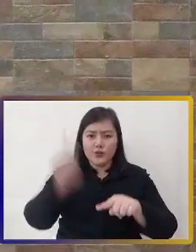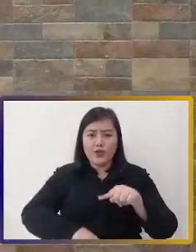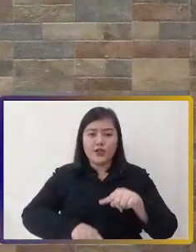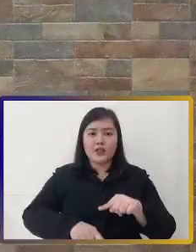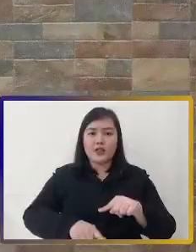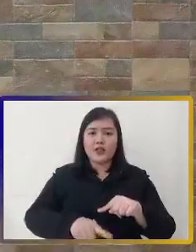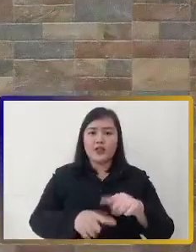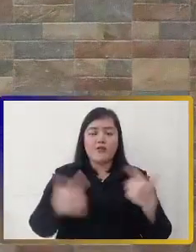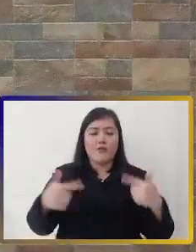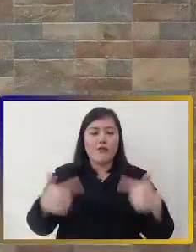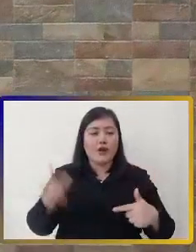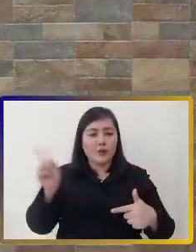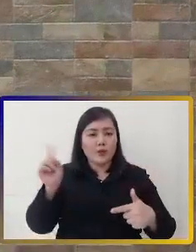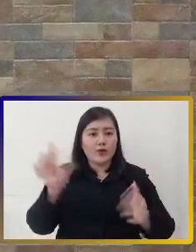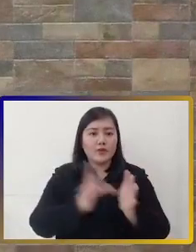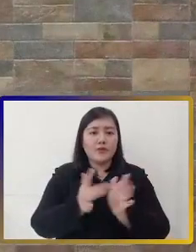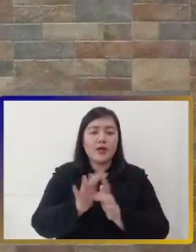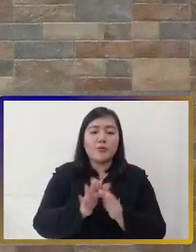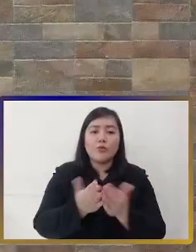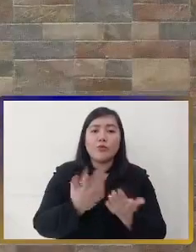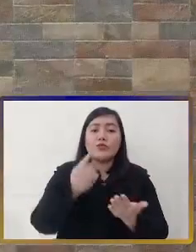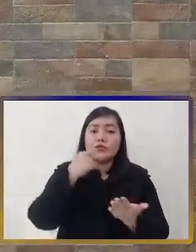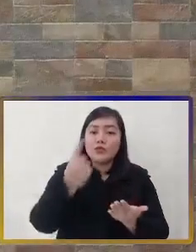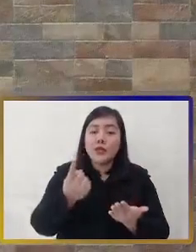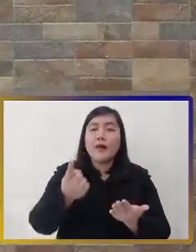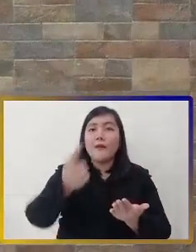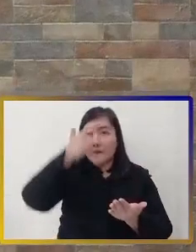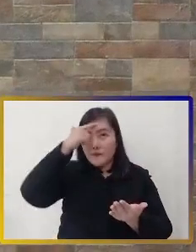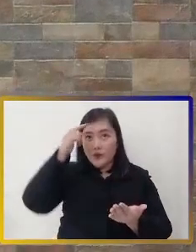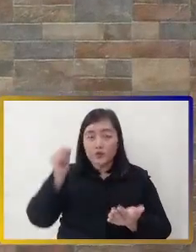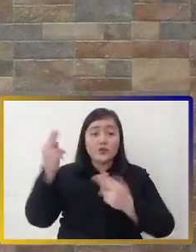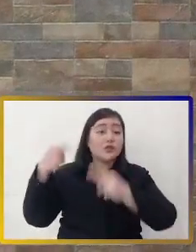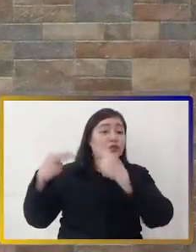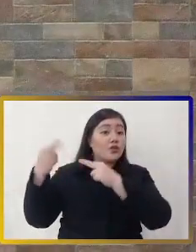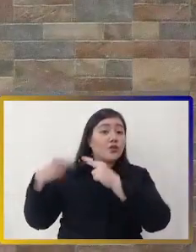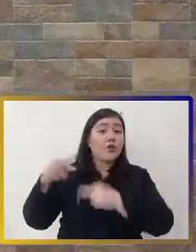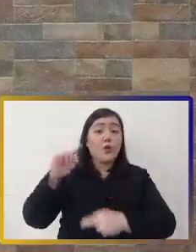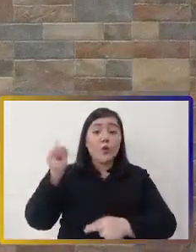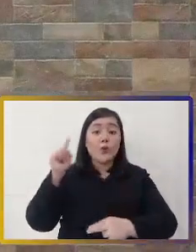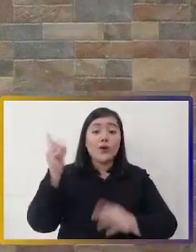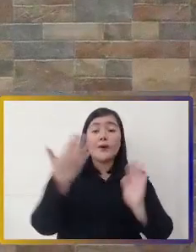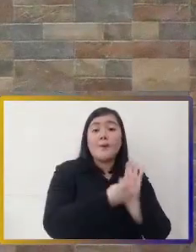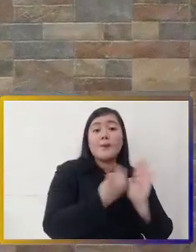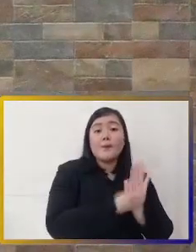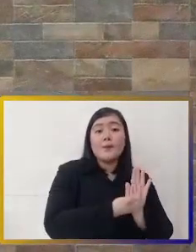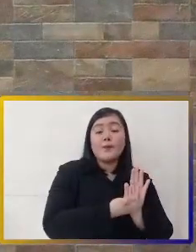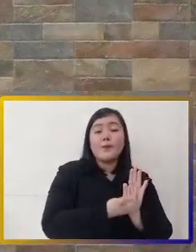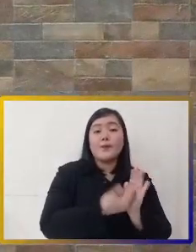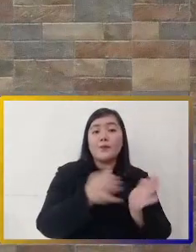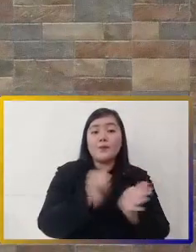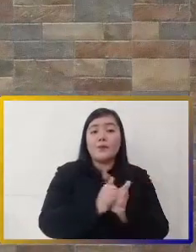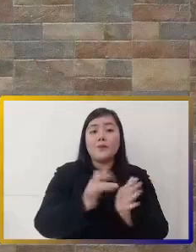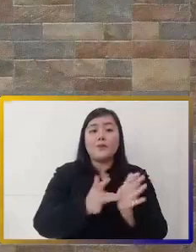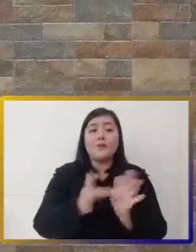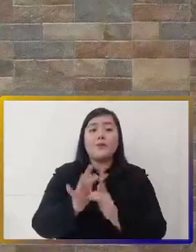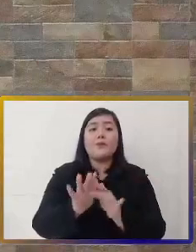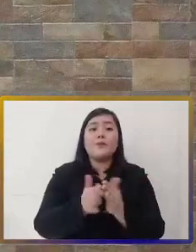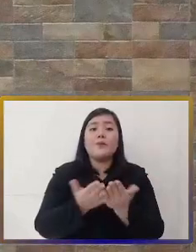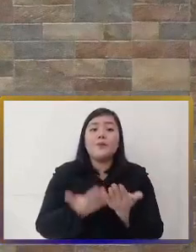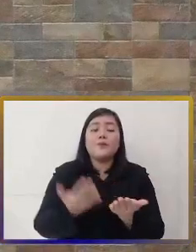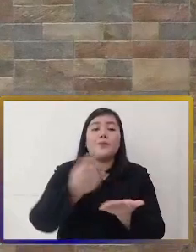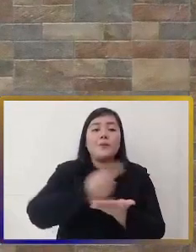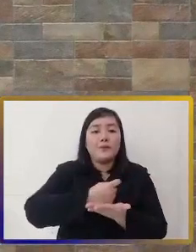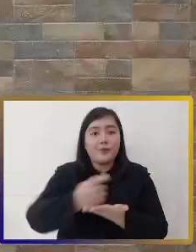the evidence of the truthfulness ng salita ng Diyos. So, ibig sabihin mga kapatid, makikita po natin kung pupunta tayo